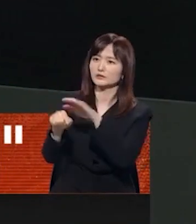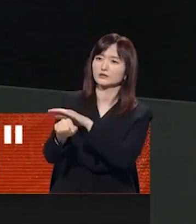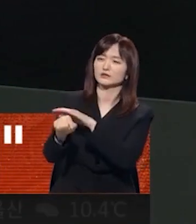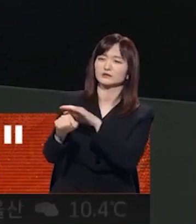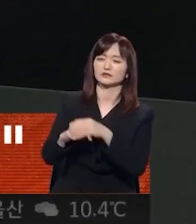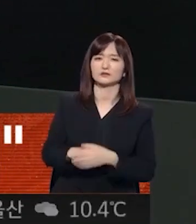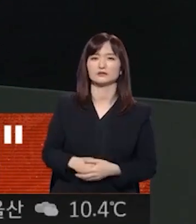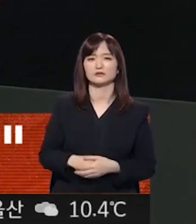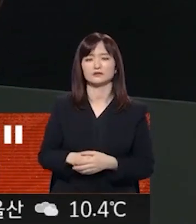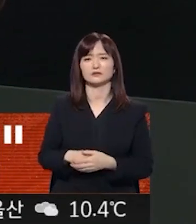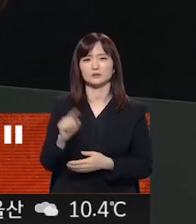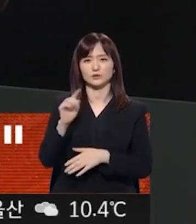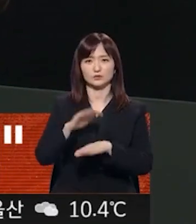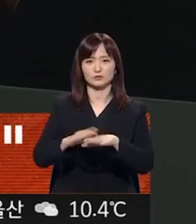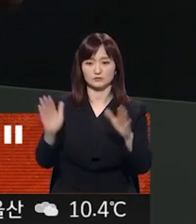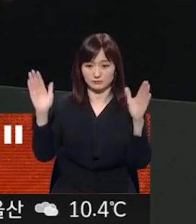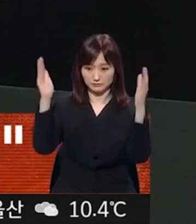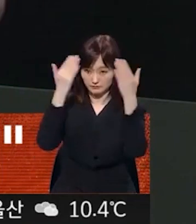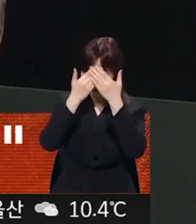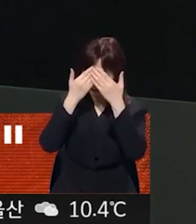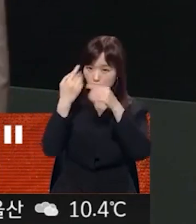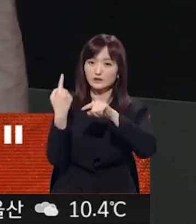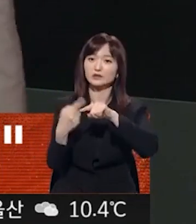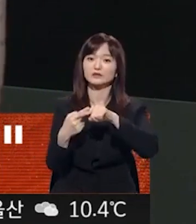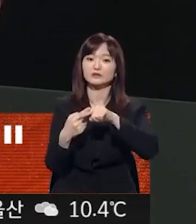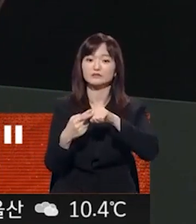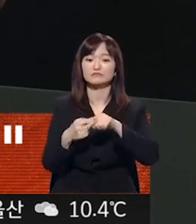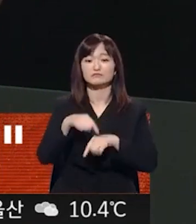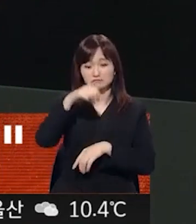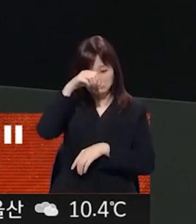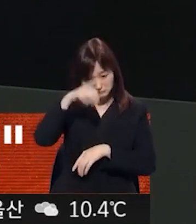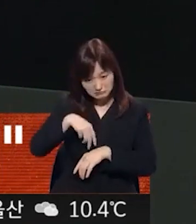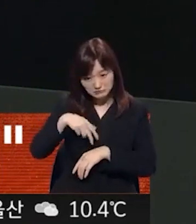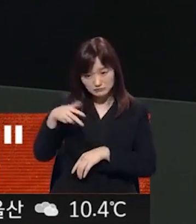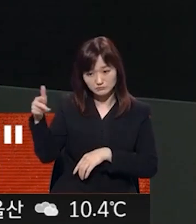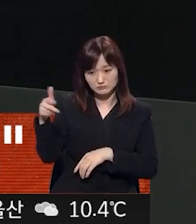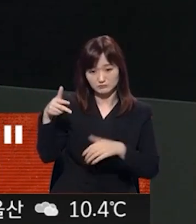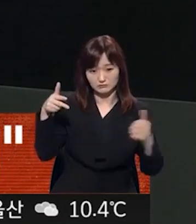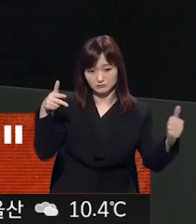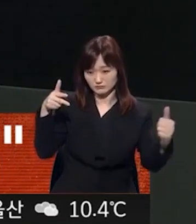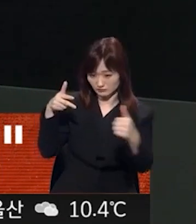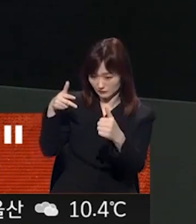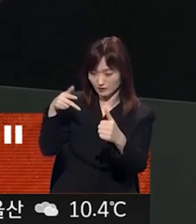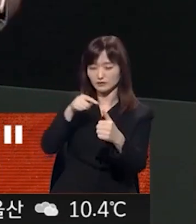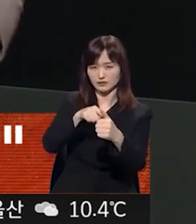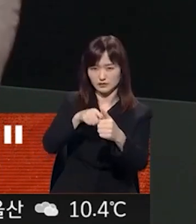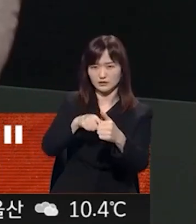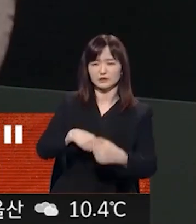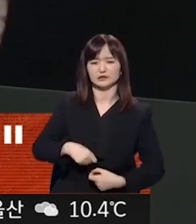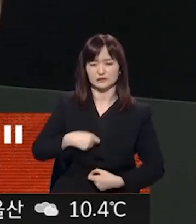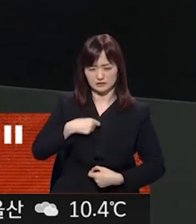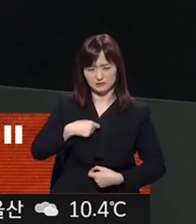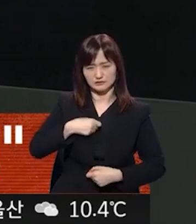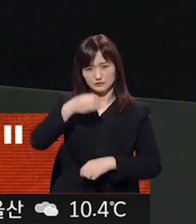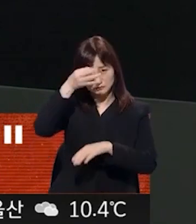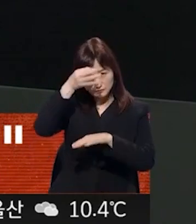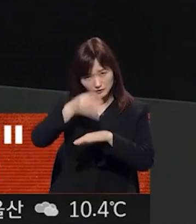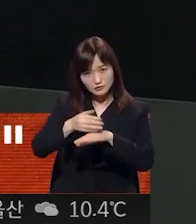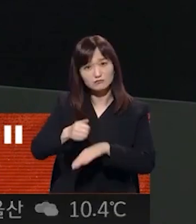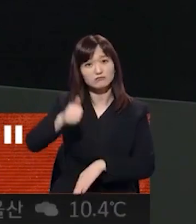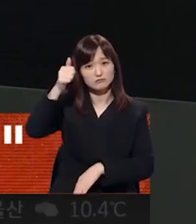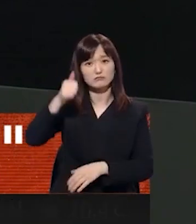약간 손바닥으로 하늘 가리는 거 아닙니까 차라리 카메라 앞에서 진솔하게 국민들한테 사과할게 있으면 하고 하는게 낫지